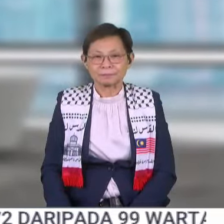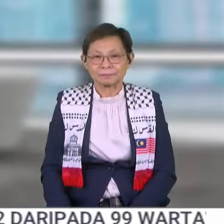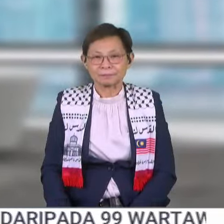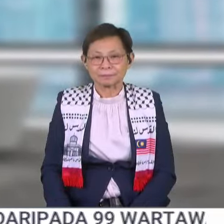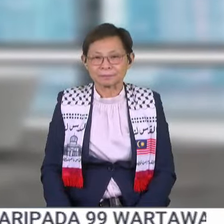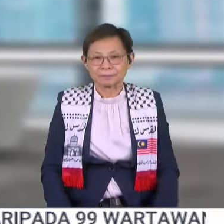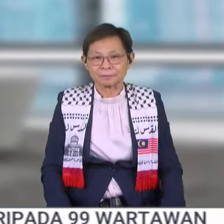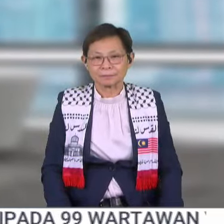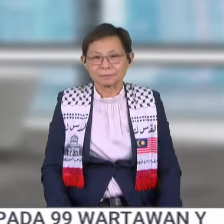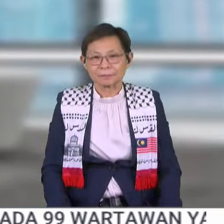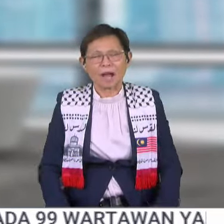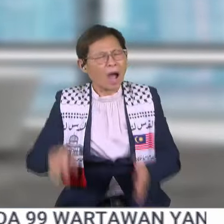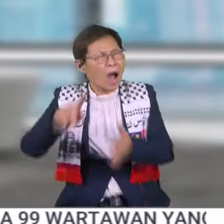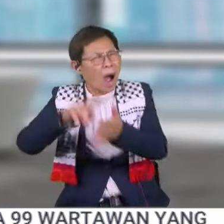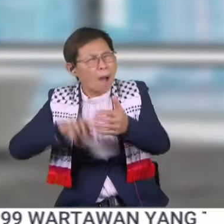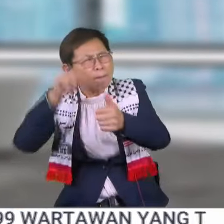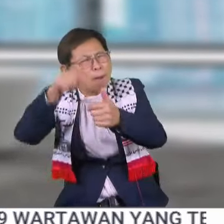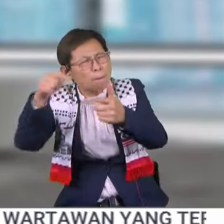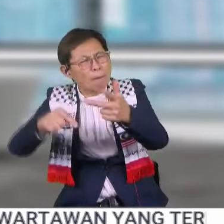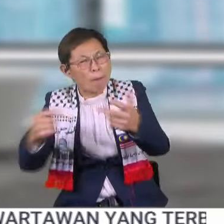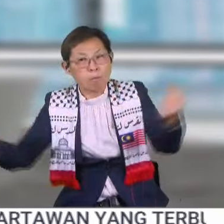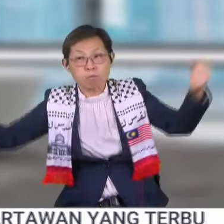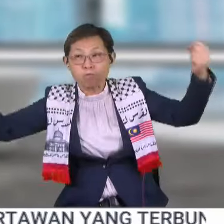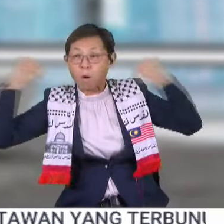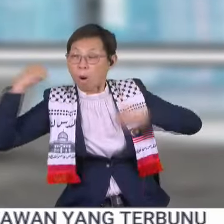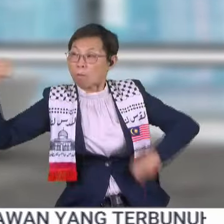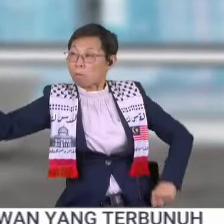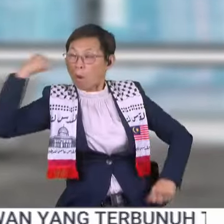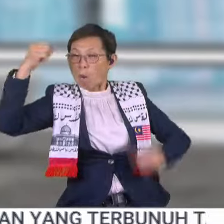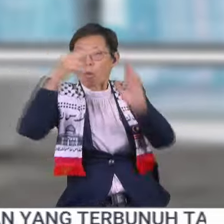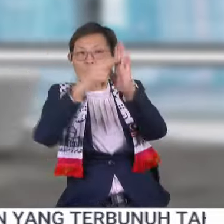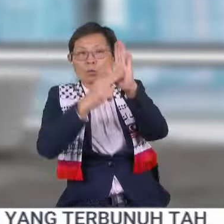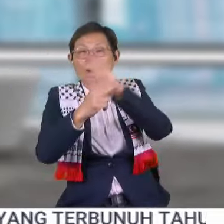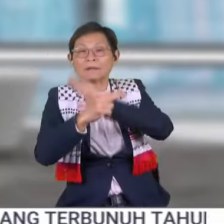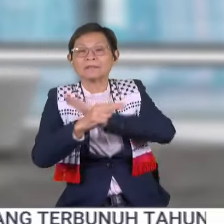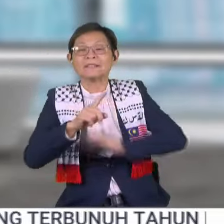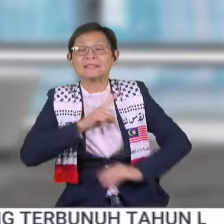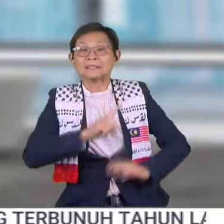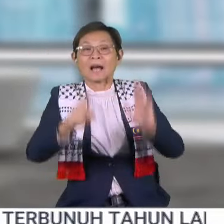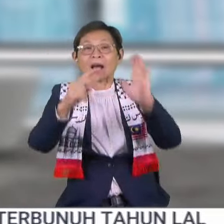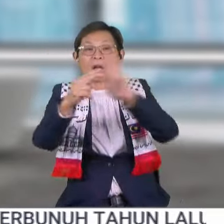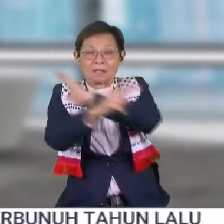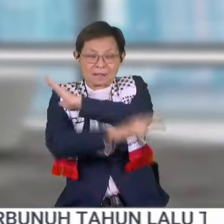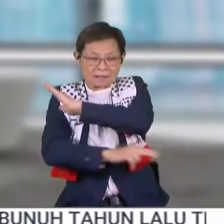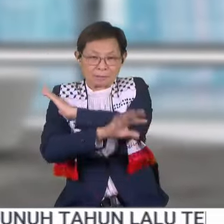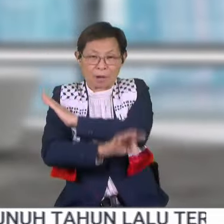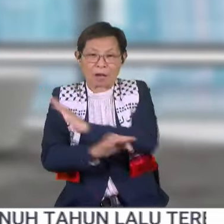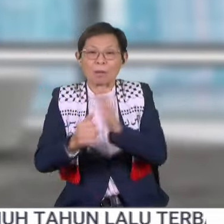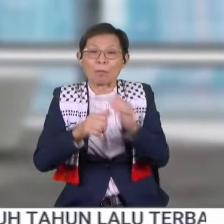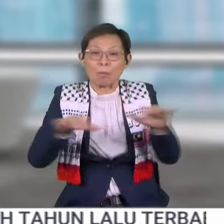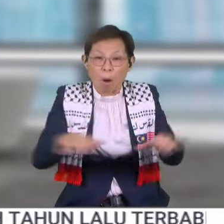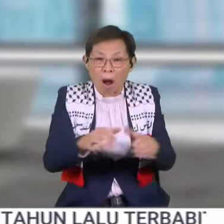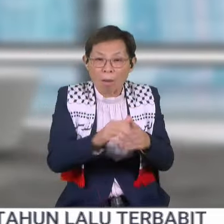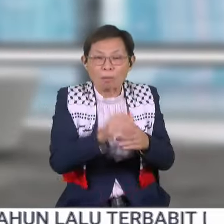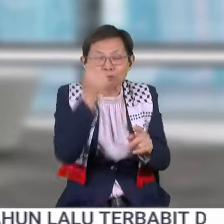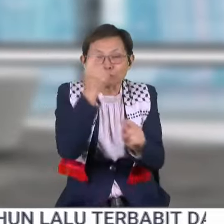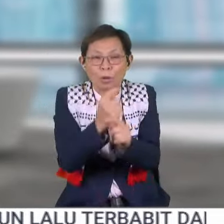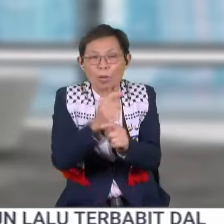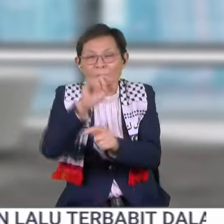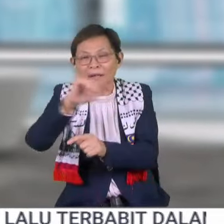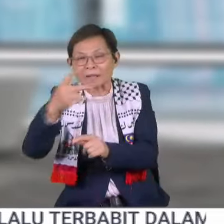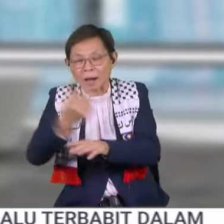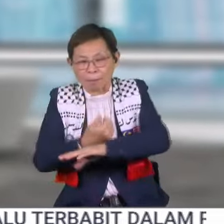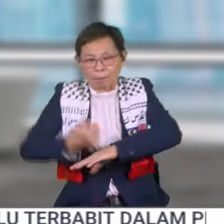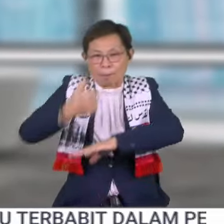pulang sebarang perkara berkaitan memperkasa undang-undang Syariah di di negeri sembilan akan dibuat berpandukan ketetapan jawatankuasa khas yang